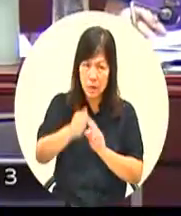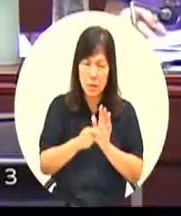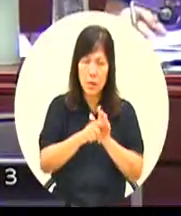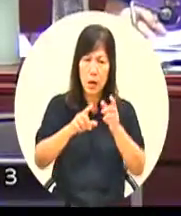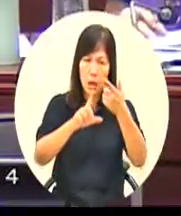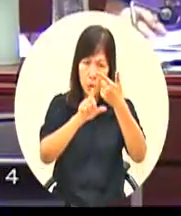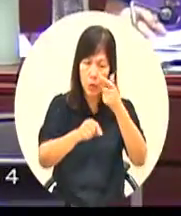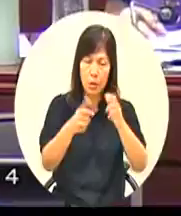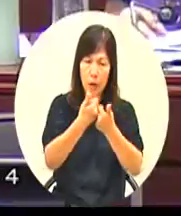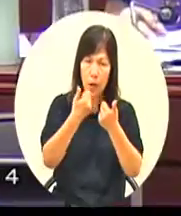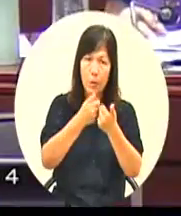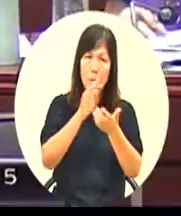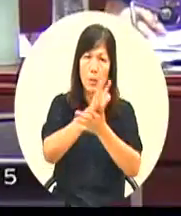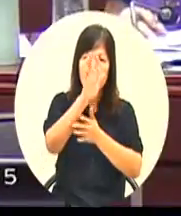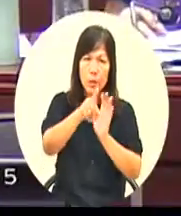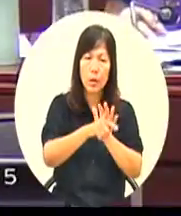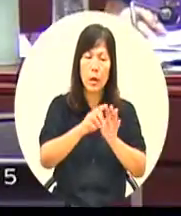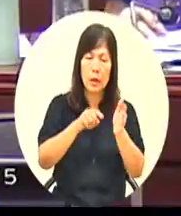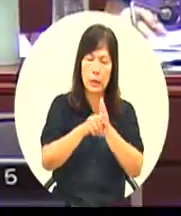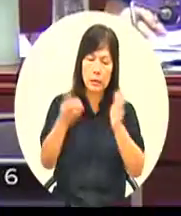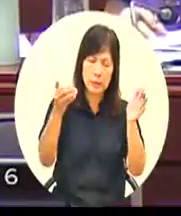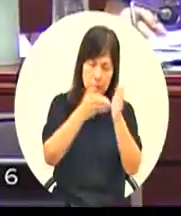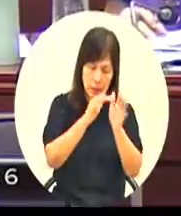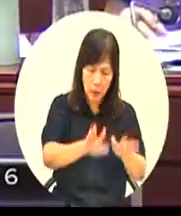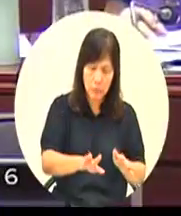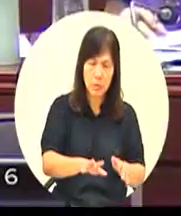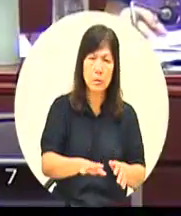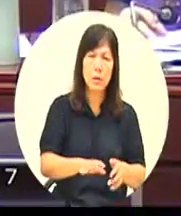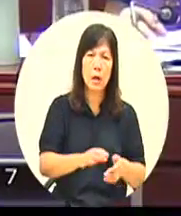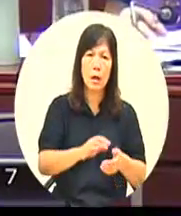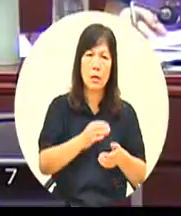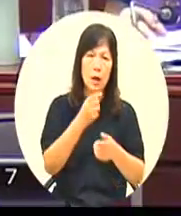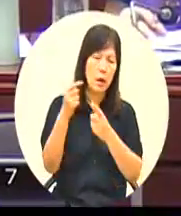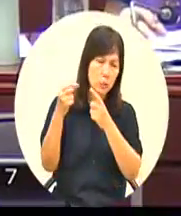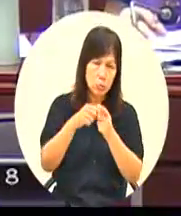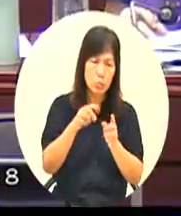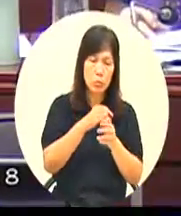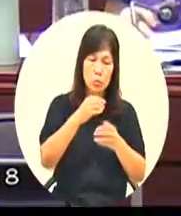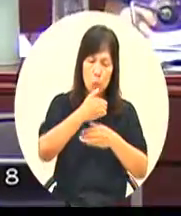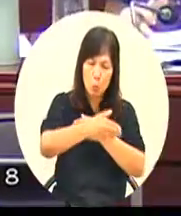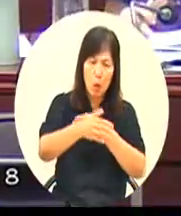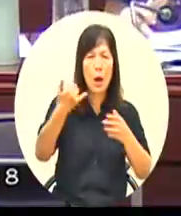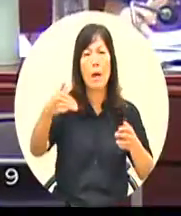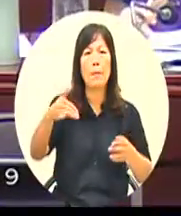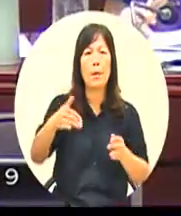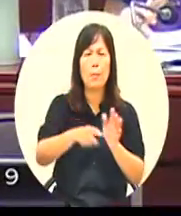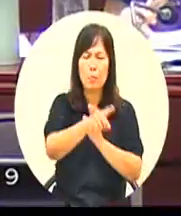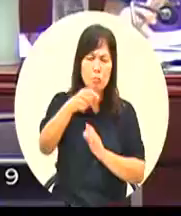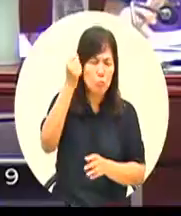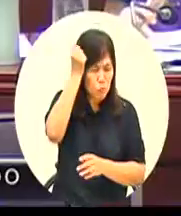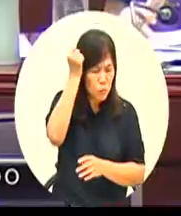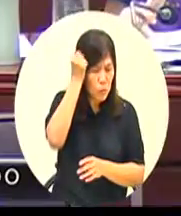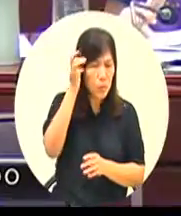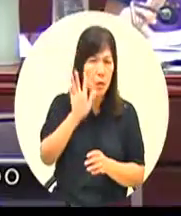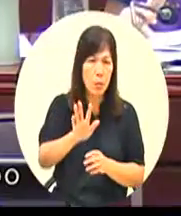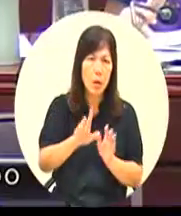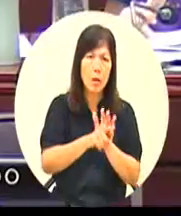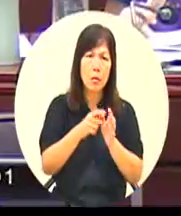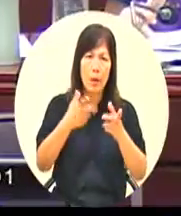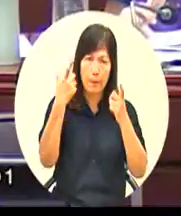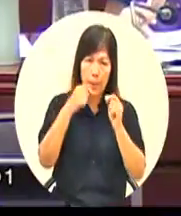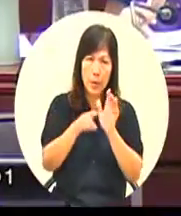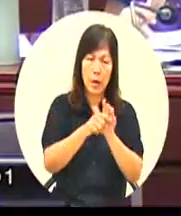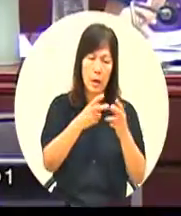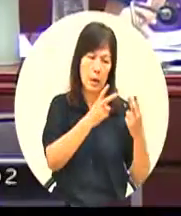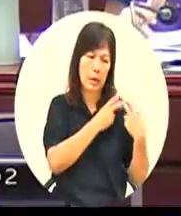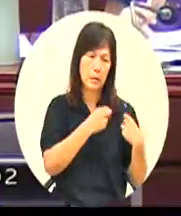开完这次会以后，到现在都还没有持续的进展。那你记得吗？我们的原来的局长蔡清